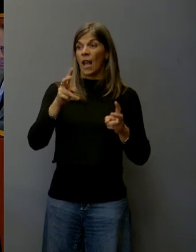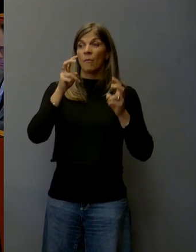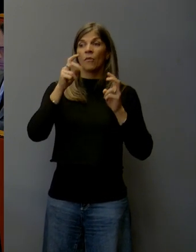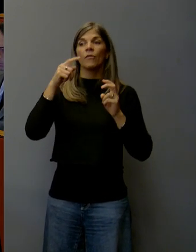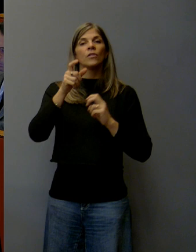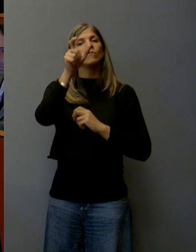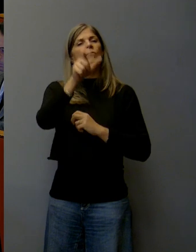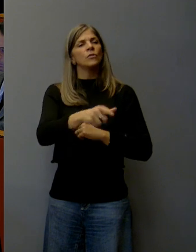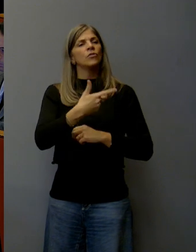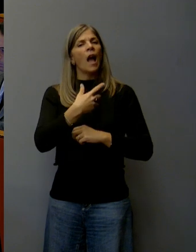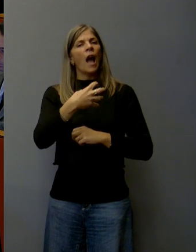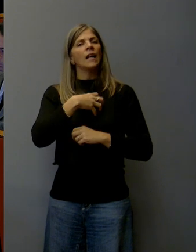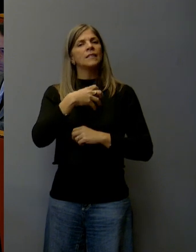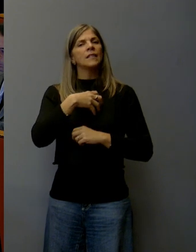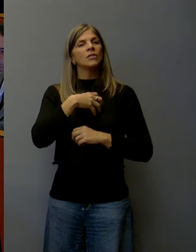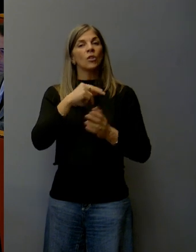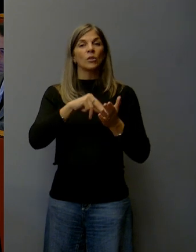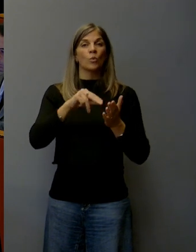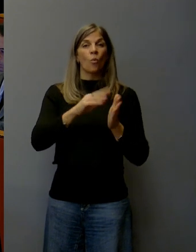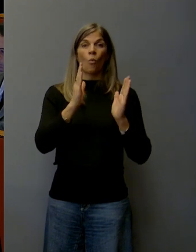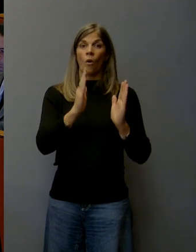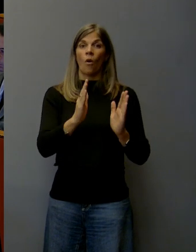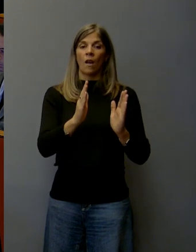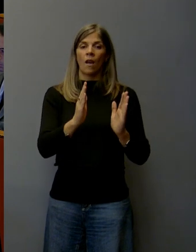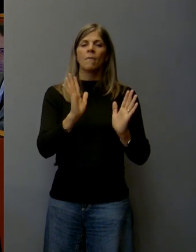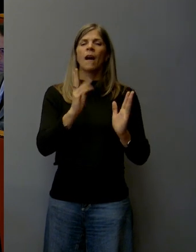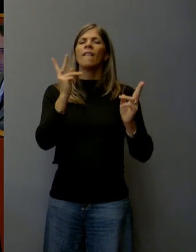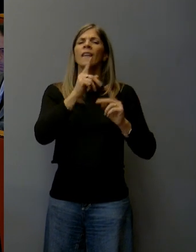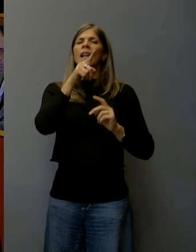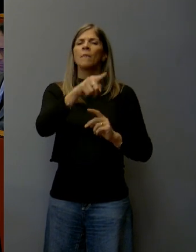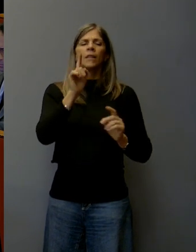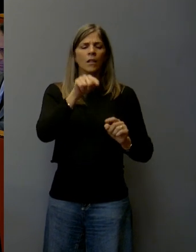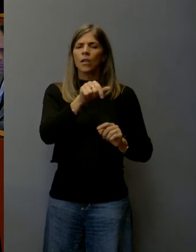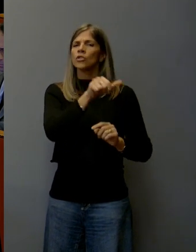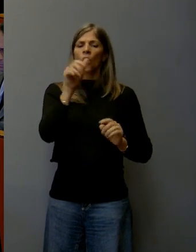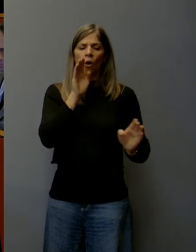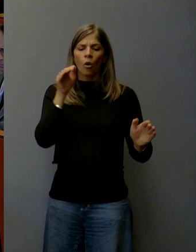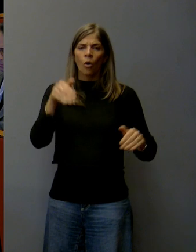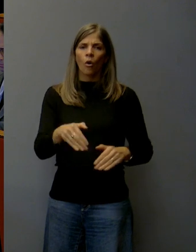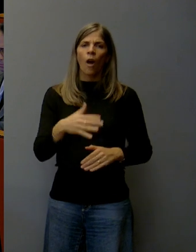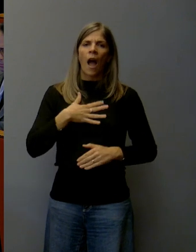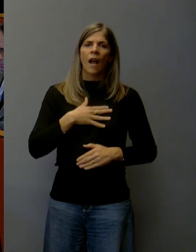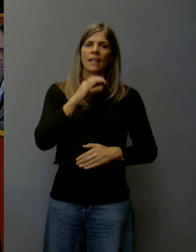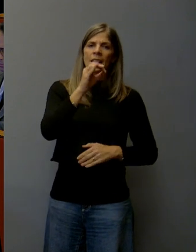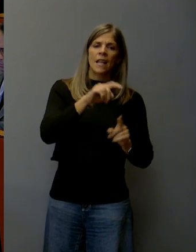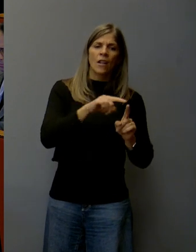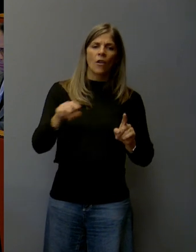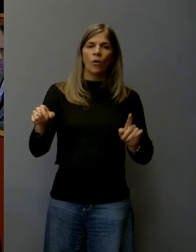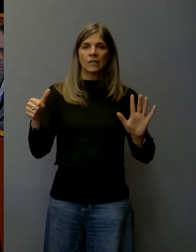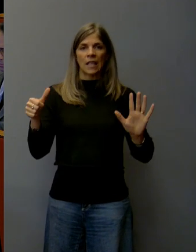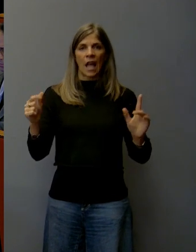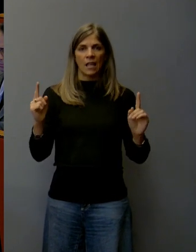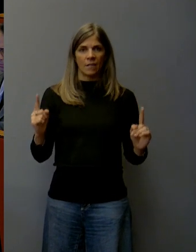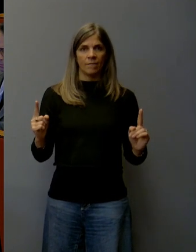assessore alla scuola ma in realtà fa riferimento solo alla 06 quindi 06 quindi